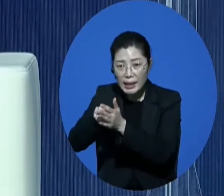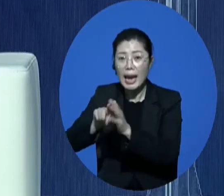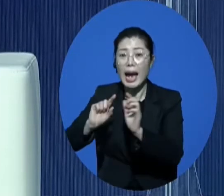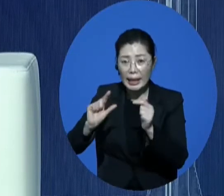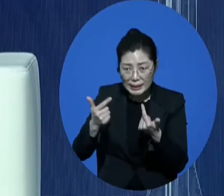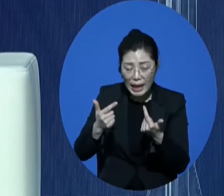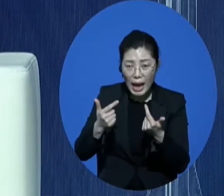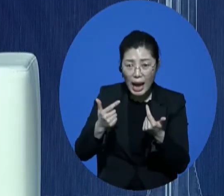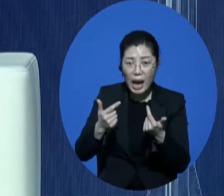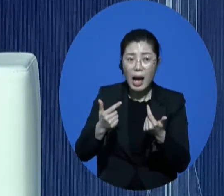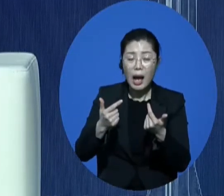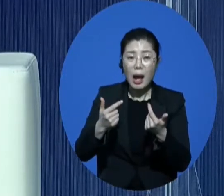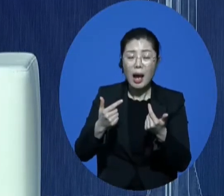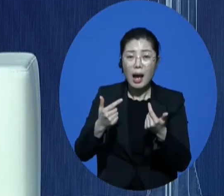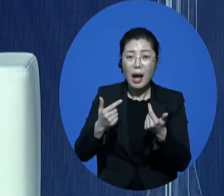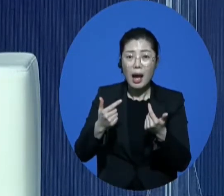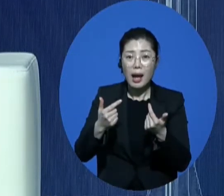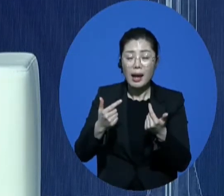손상을 입은 몸을 가진